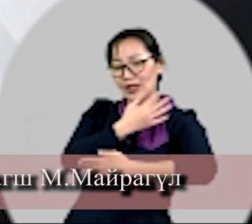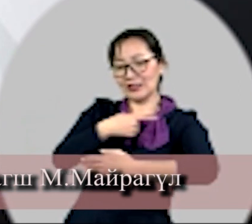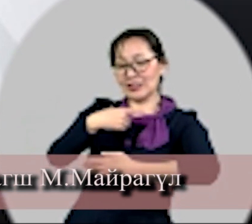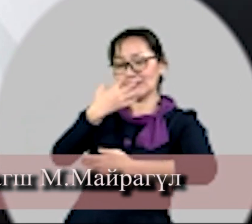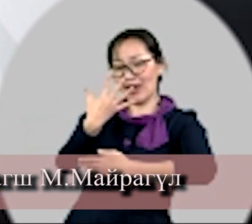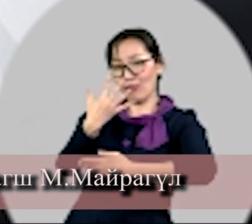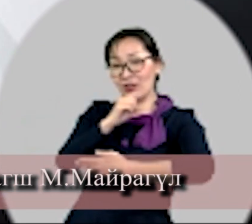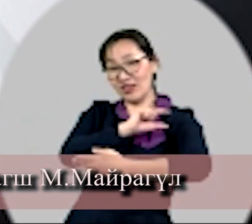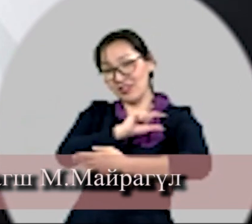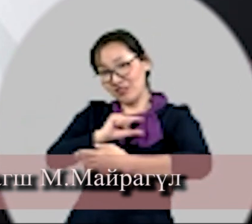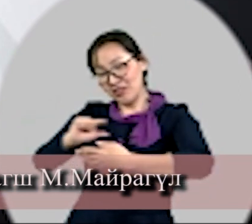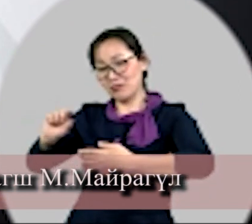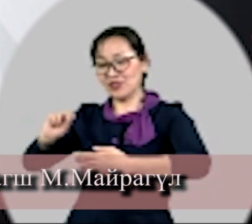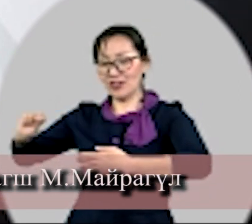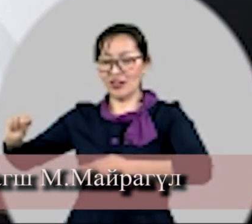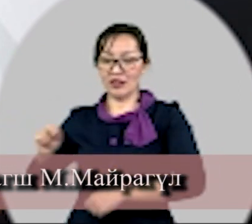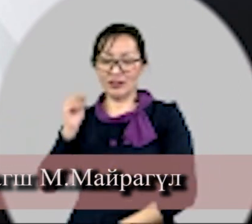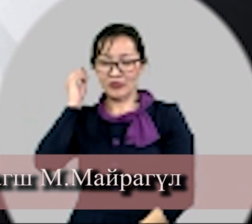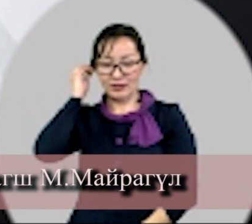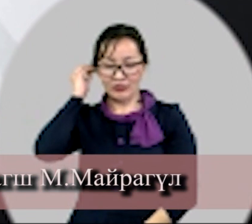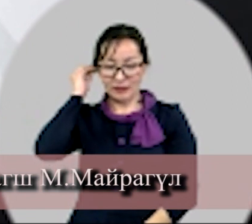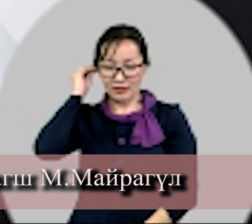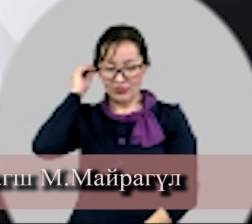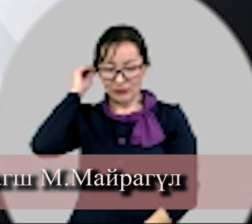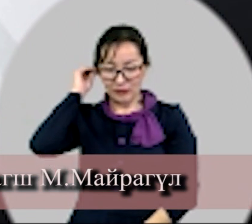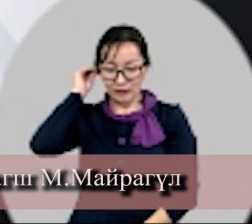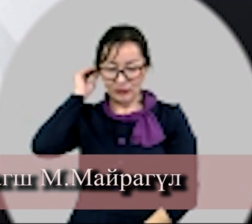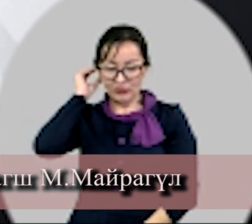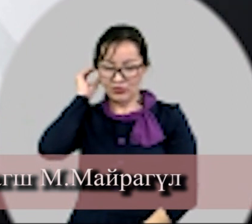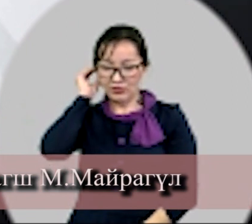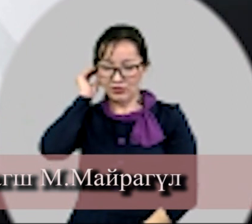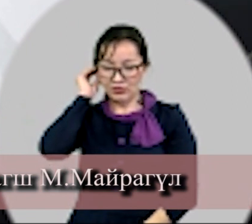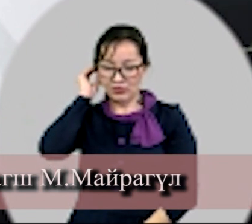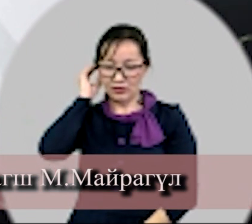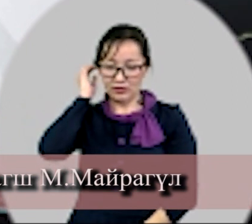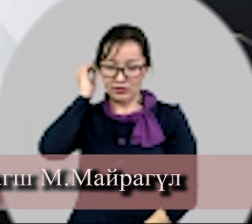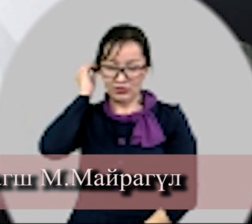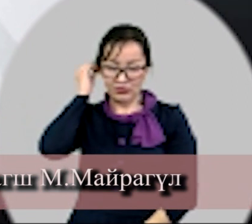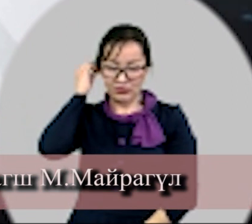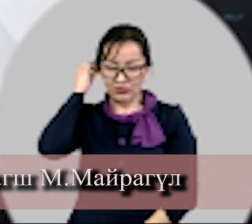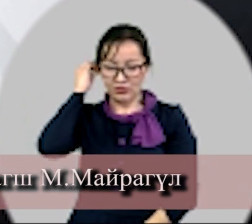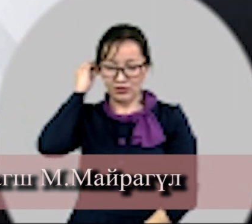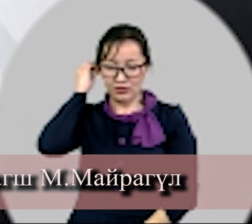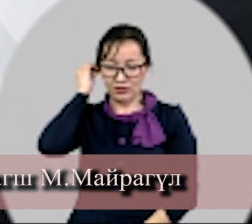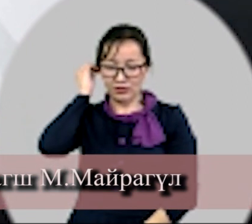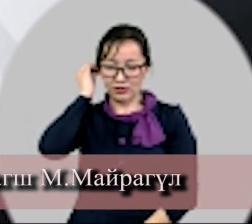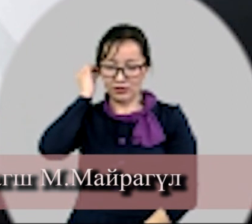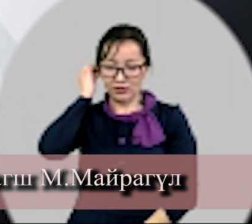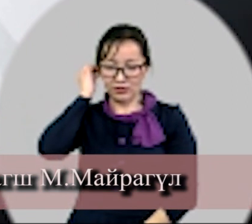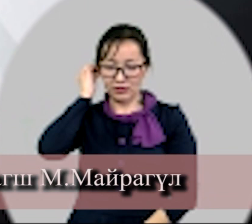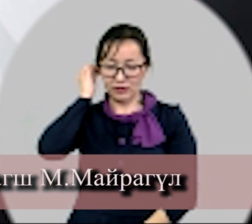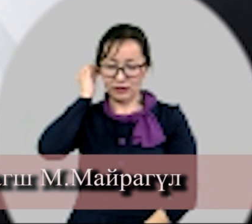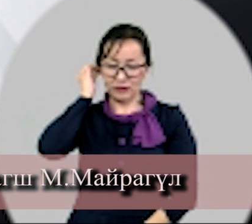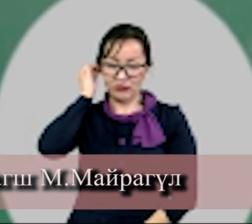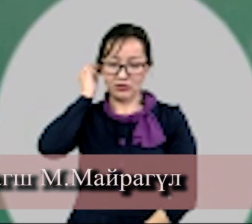Ал сандарды 0-дан бастап, солға қарай алу 1, алу 2, алу 3,